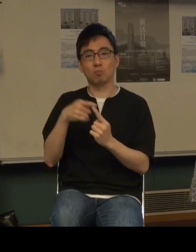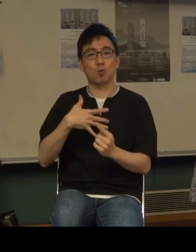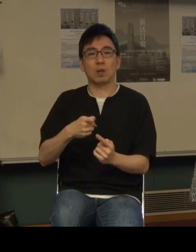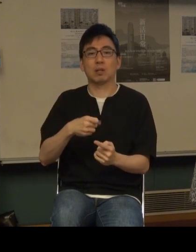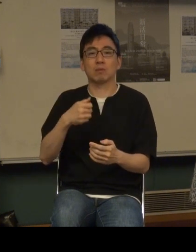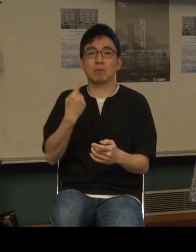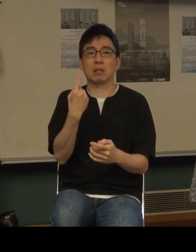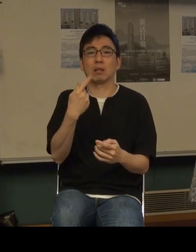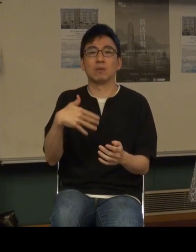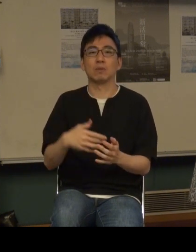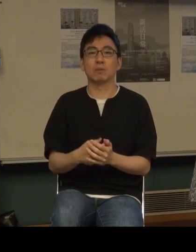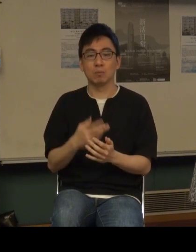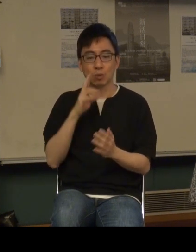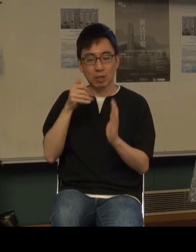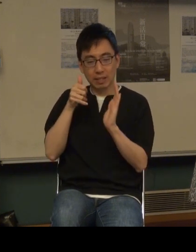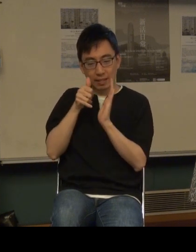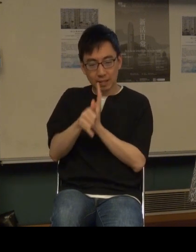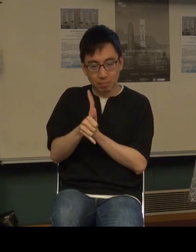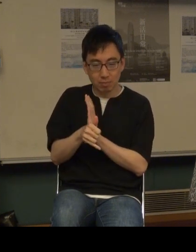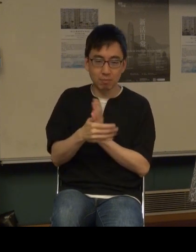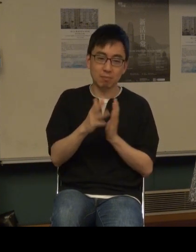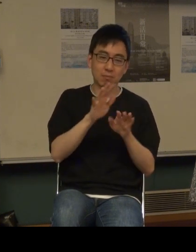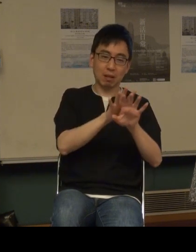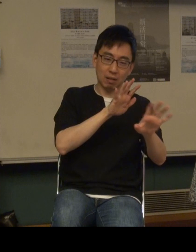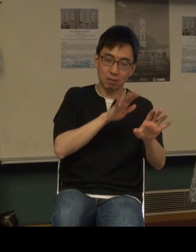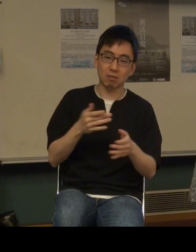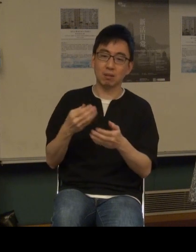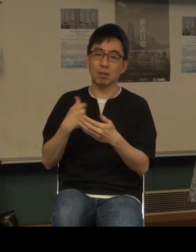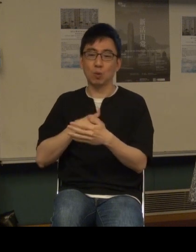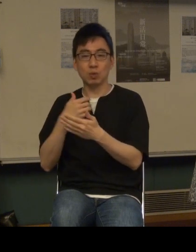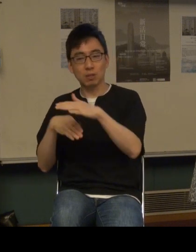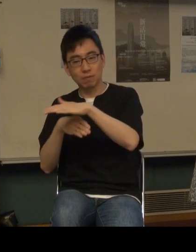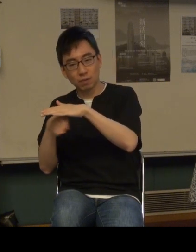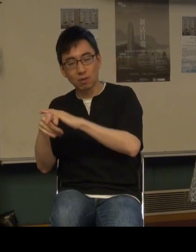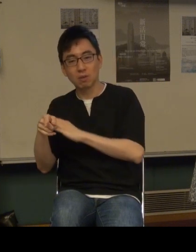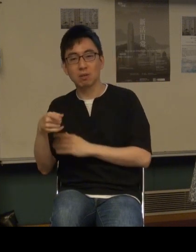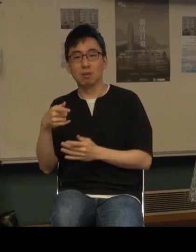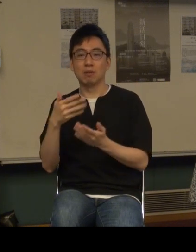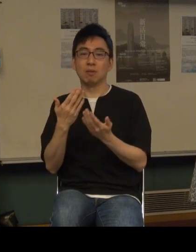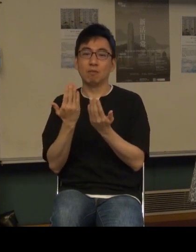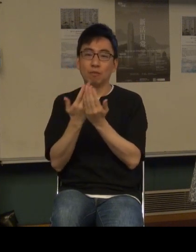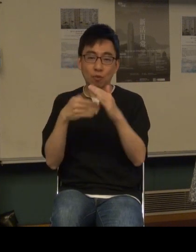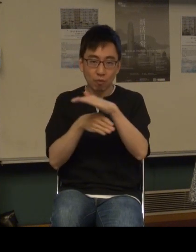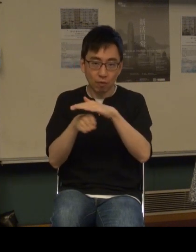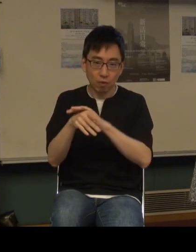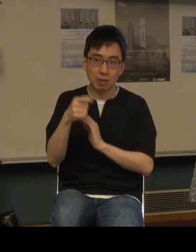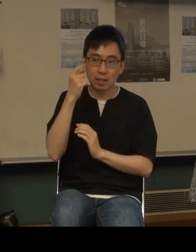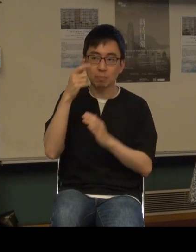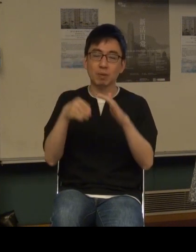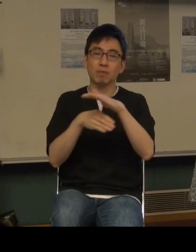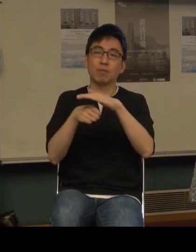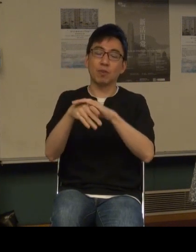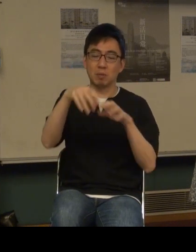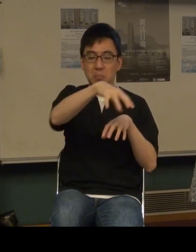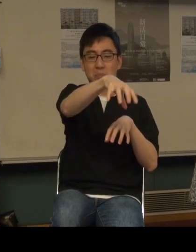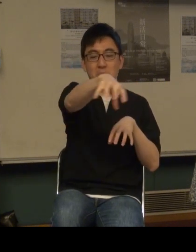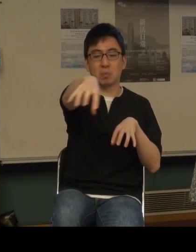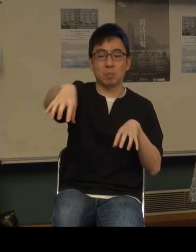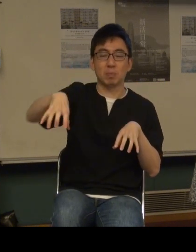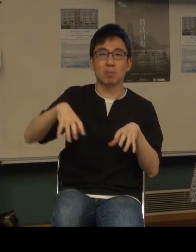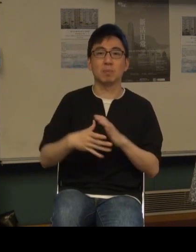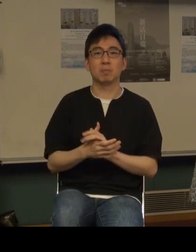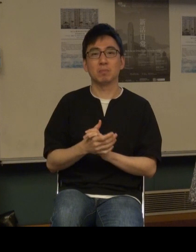頭先講嘅呢個入口喺度啦，禮堂啦，教員室啦，課室啦，特別室啦，即係嗰啲